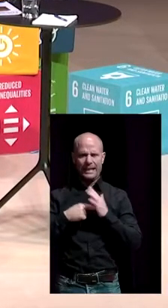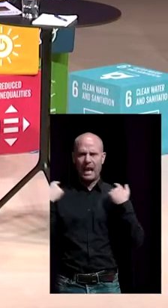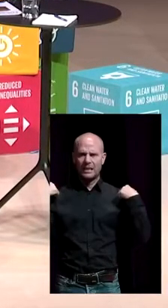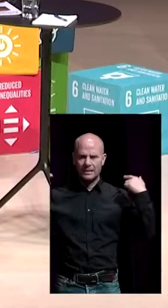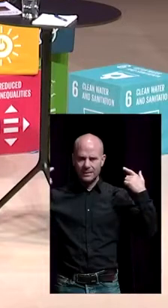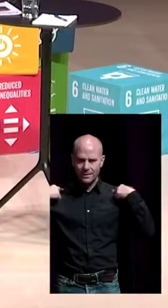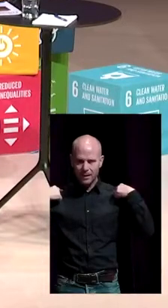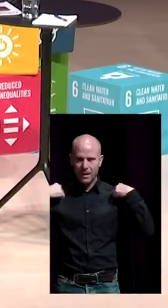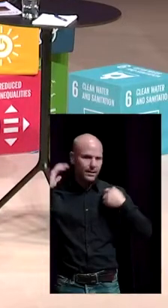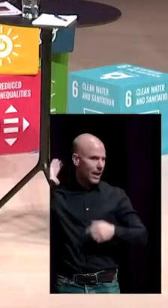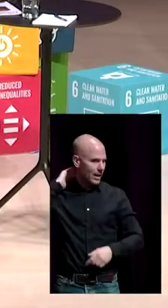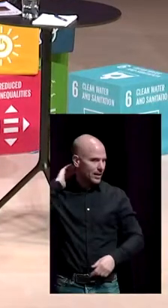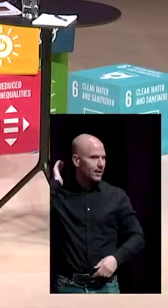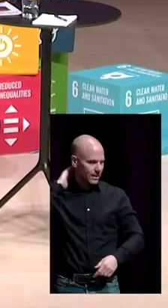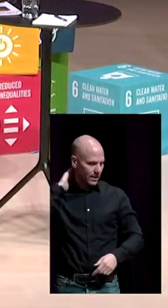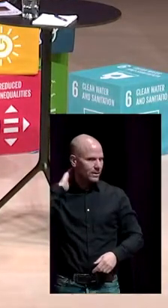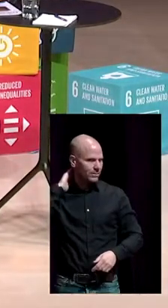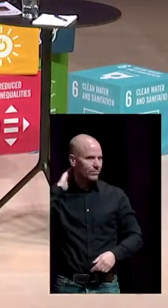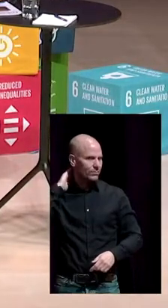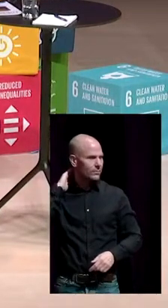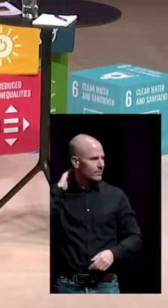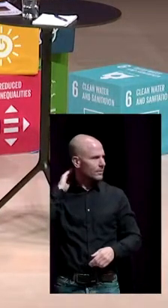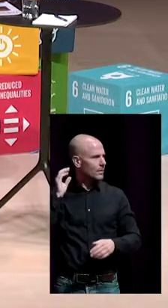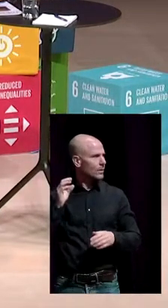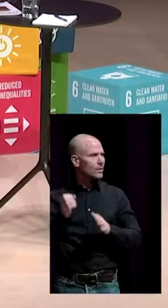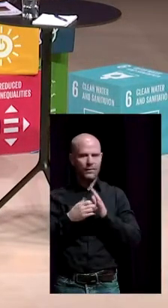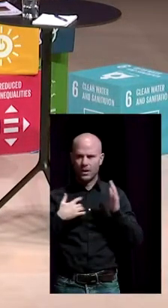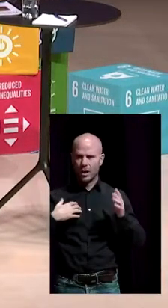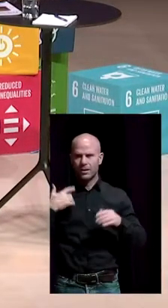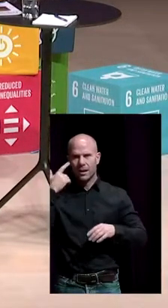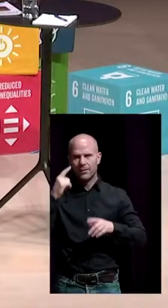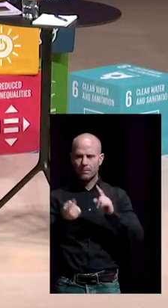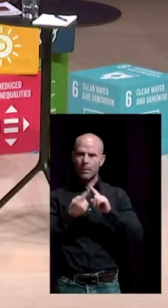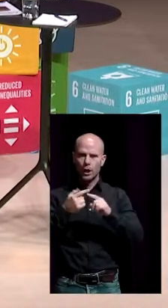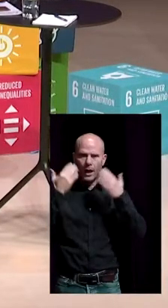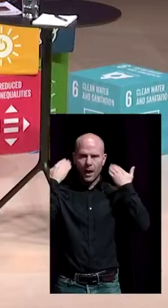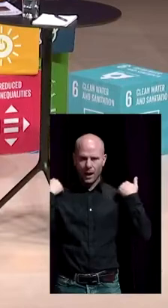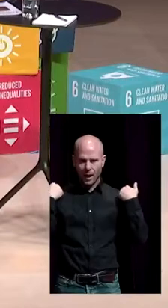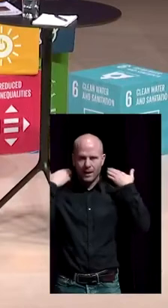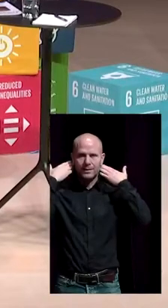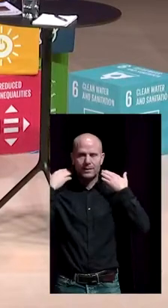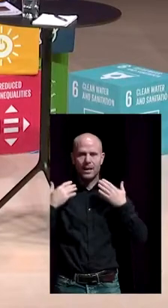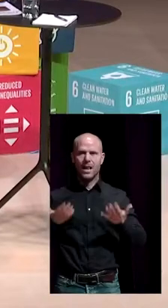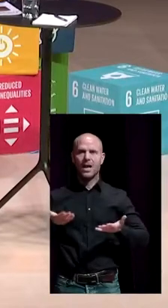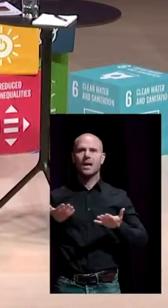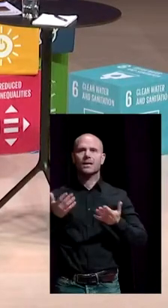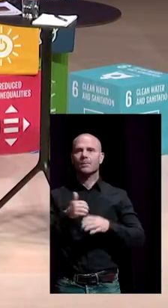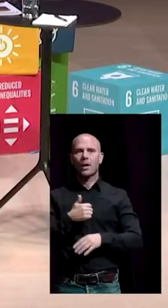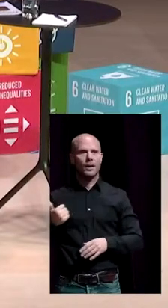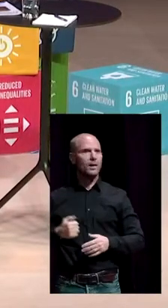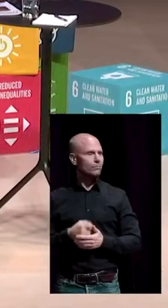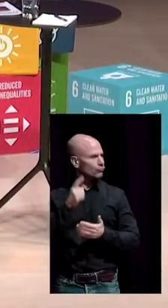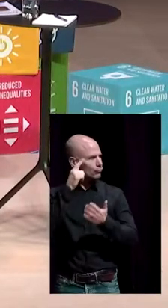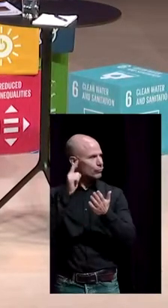axlarna och nacken och sånt där. Så jag tänker att vi börjar i den ändan. Mycket, mycket lätt. För